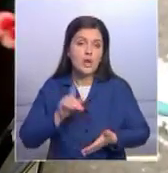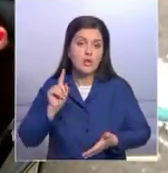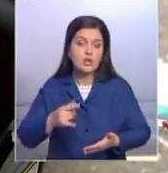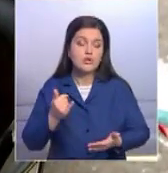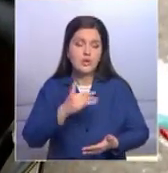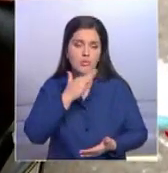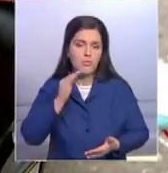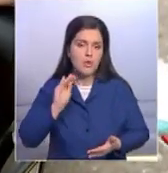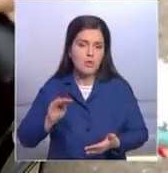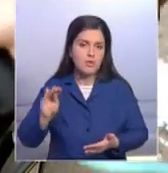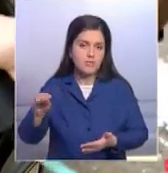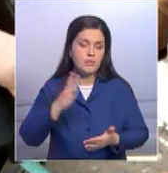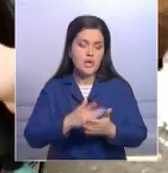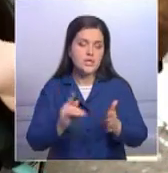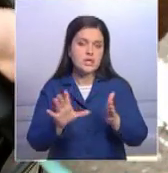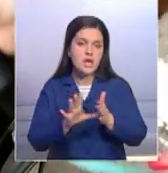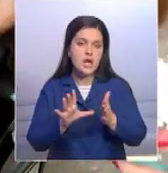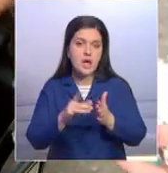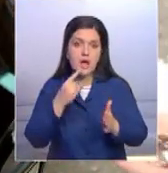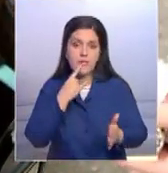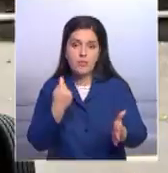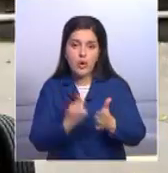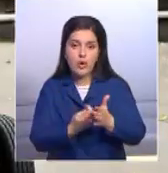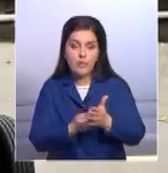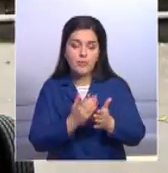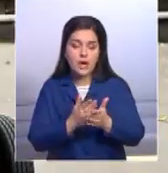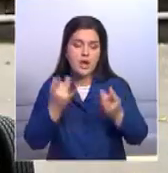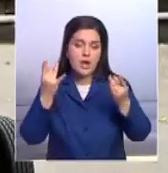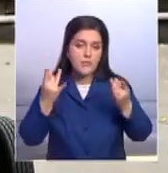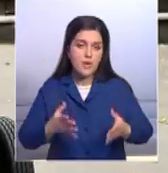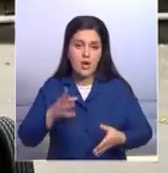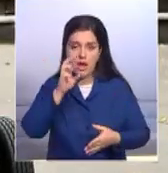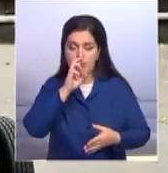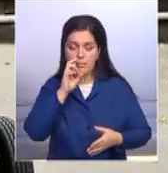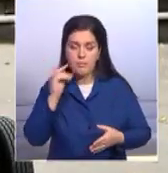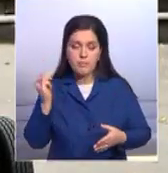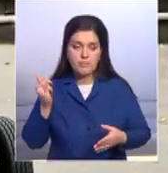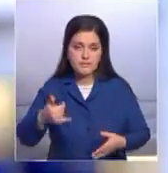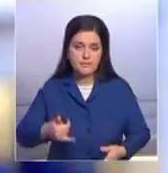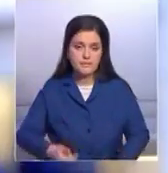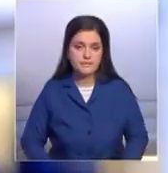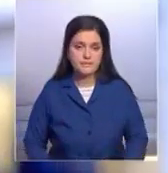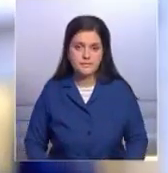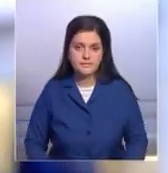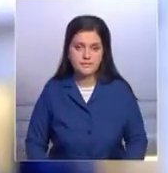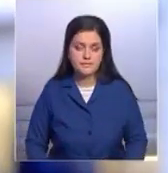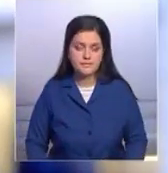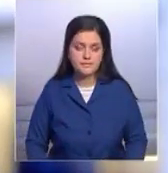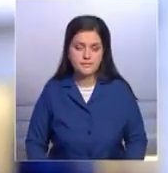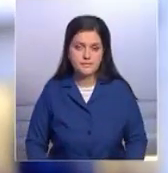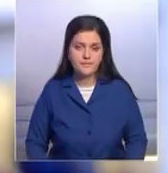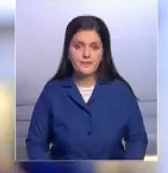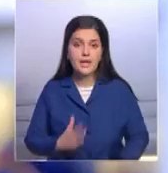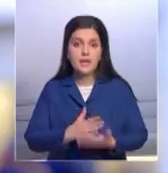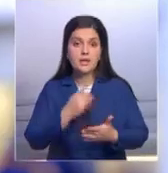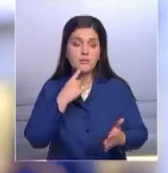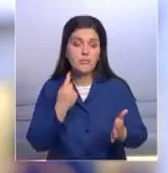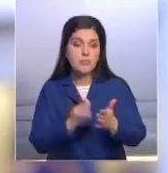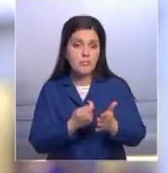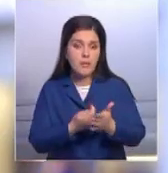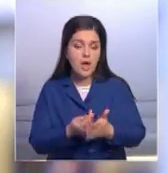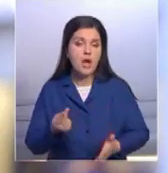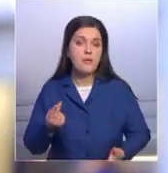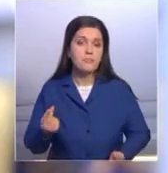появилось достаточное количество зарядных станций возле обычных АЗС и около объектов инфраструктуры. Есть зарядки платные, есть зарядки,